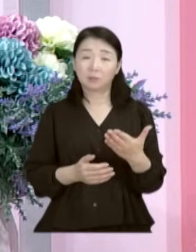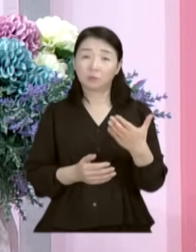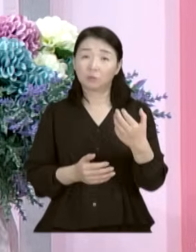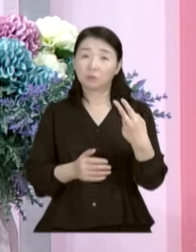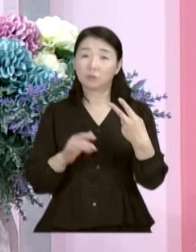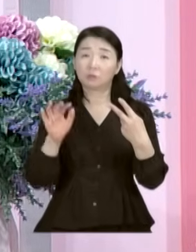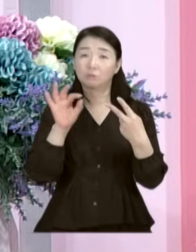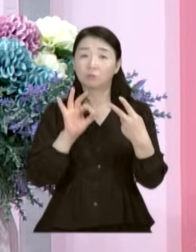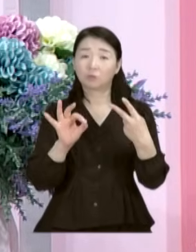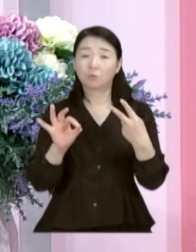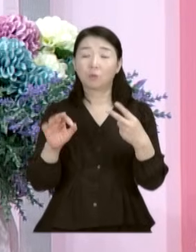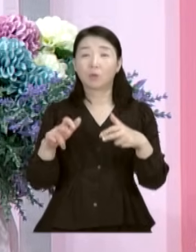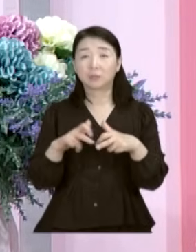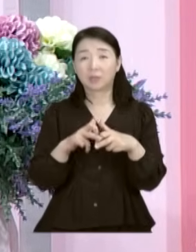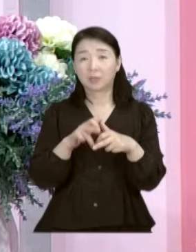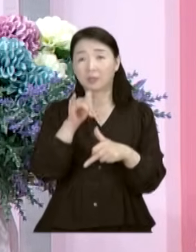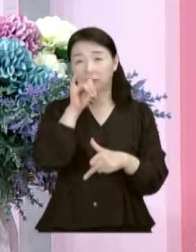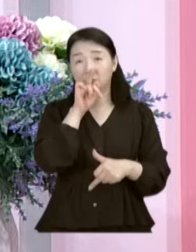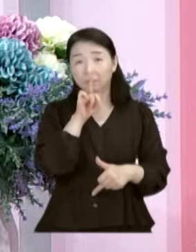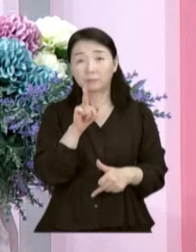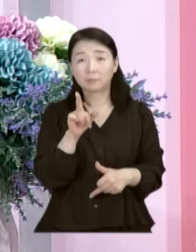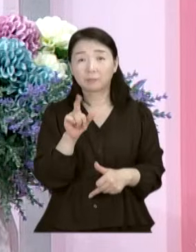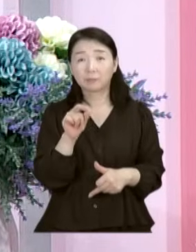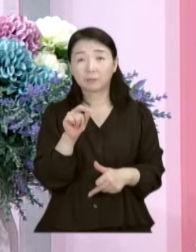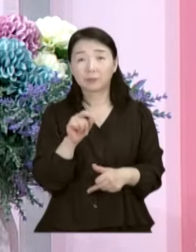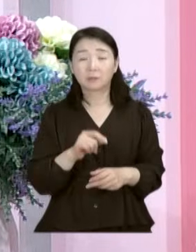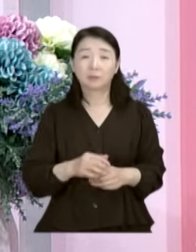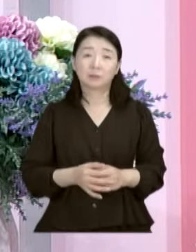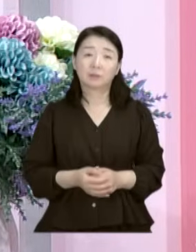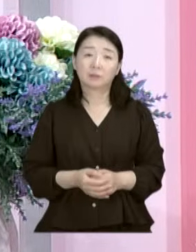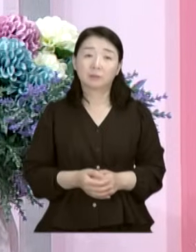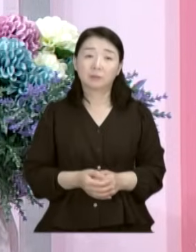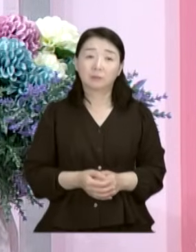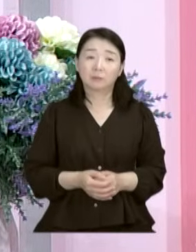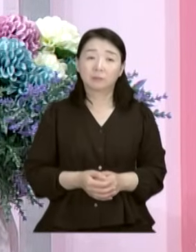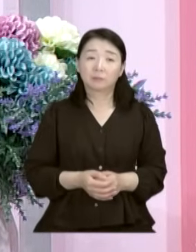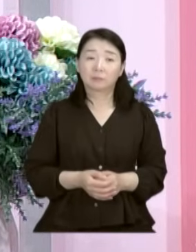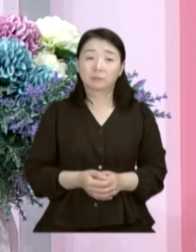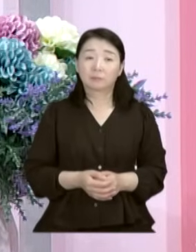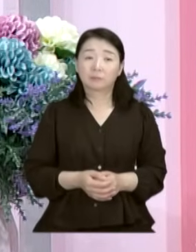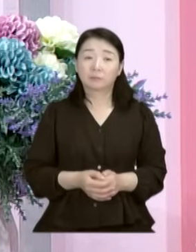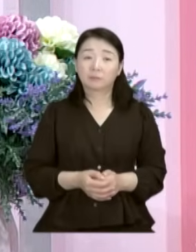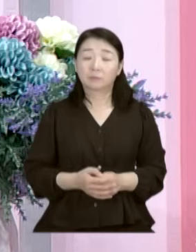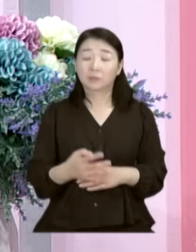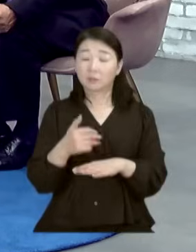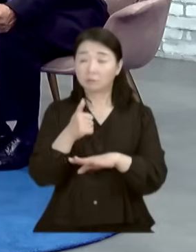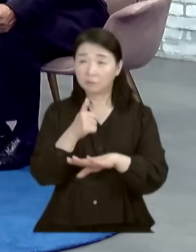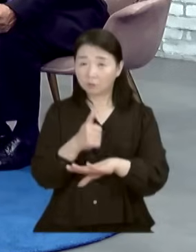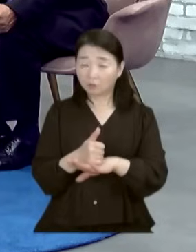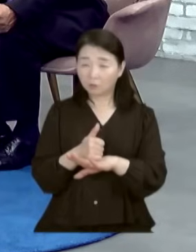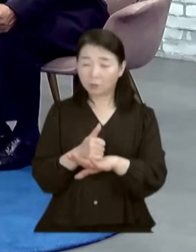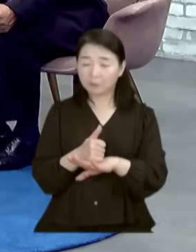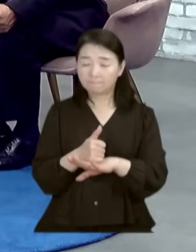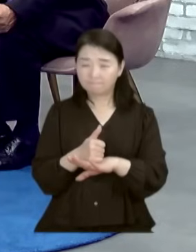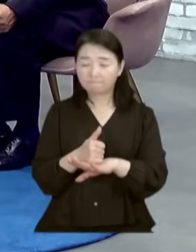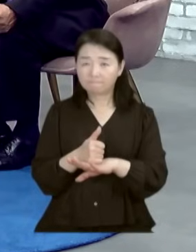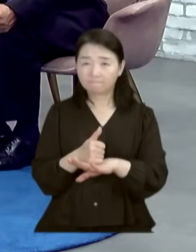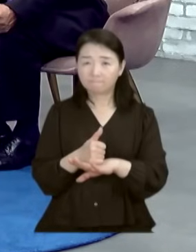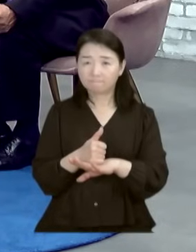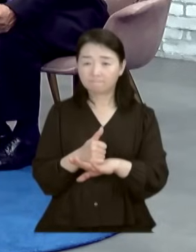그랬었어요 그리고 92% 정도는 장애를 얻는대요 근데 마지막